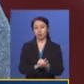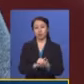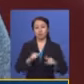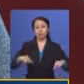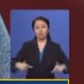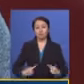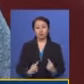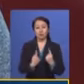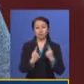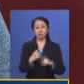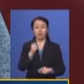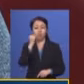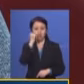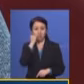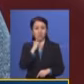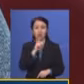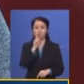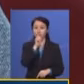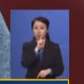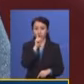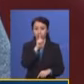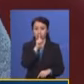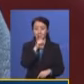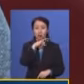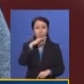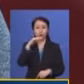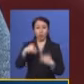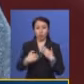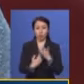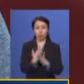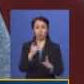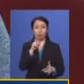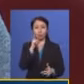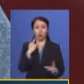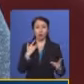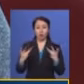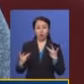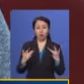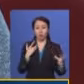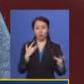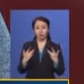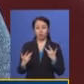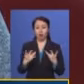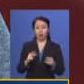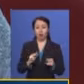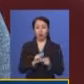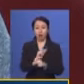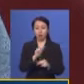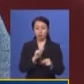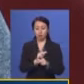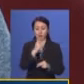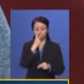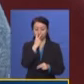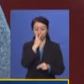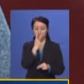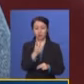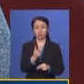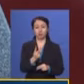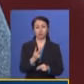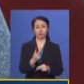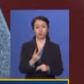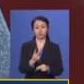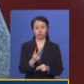старых спектаклей, у нас много новых актеров, мы их вводим в роли, ну, обучаем, как бы их показываем, в общем,